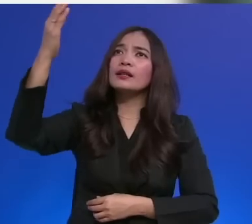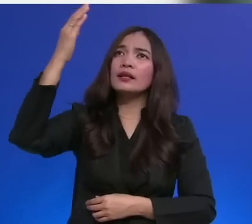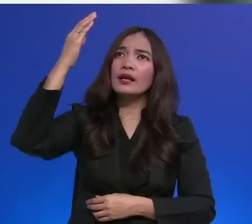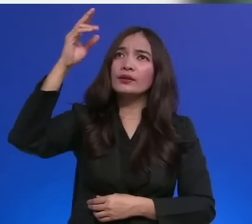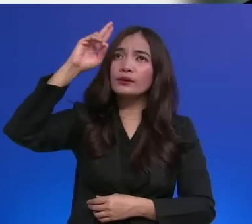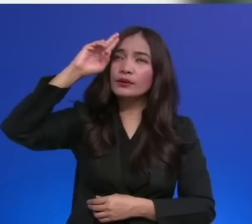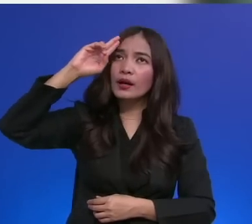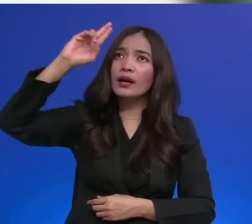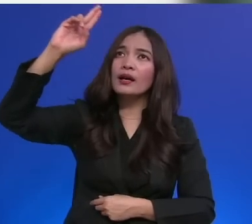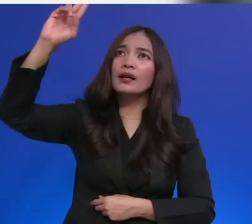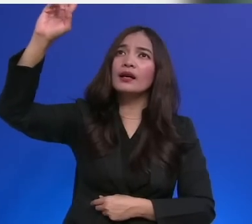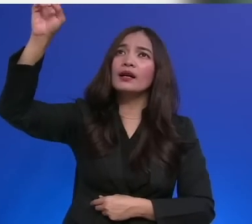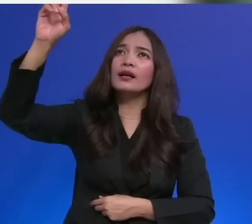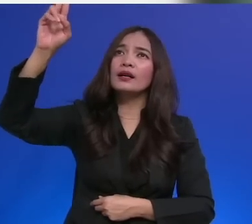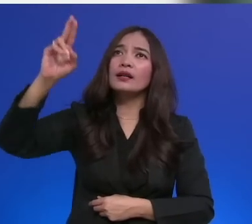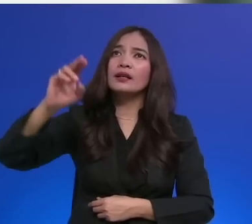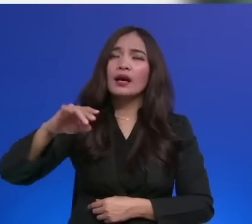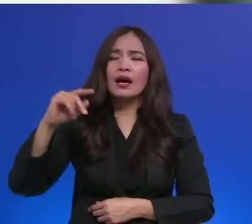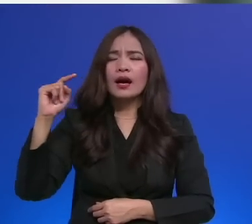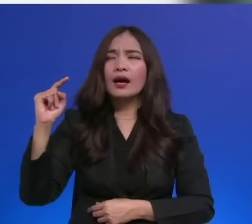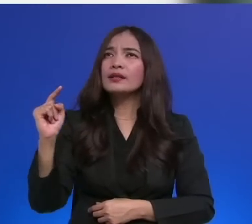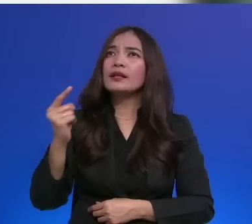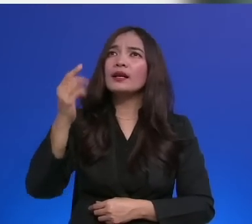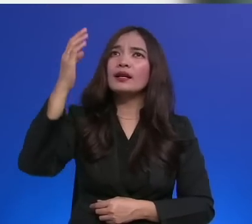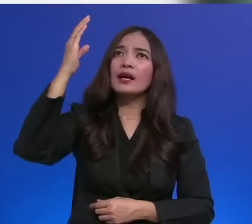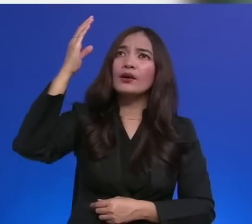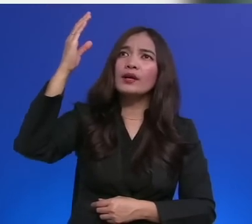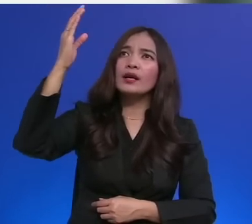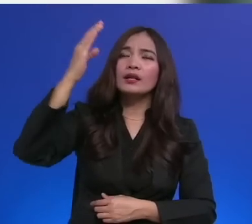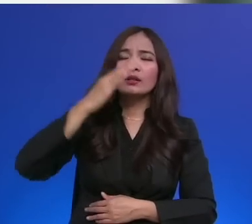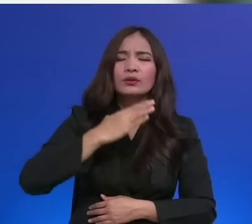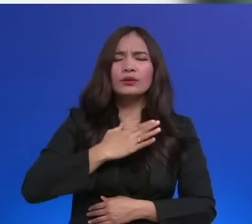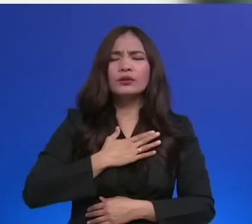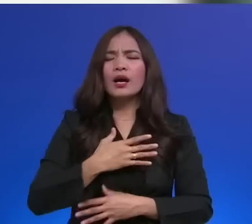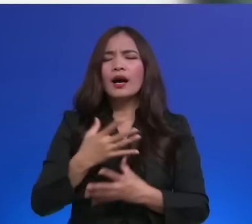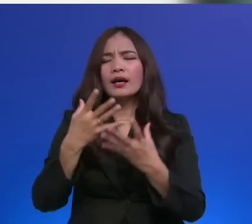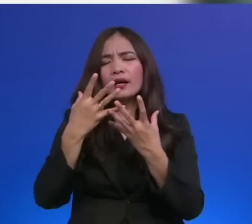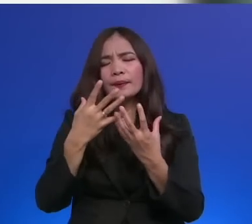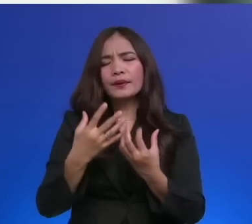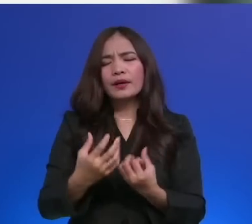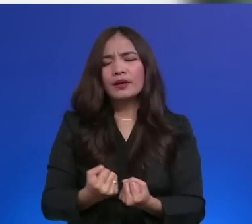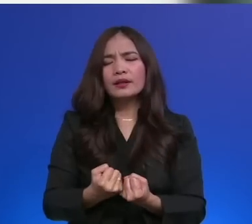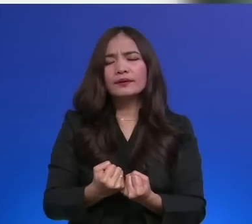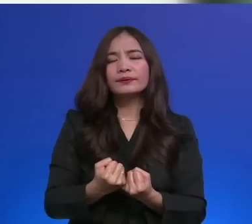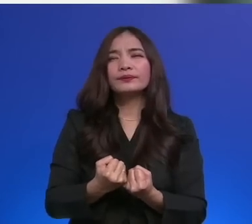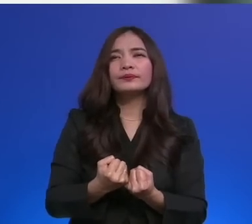nantikan kau Tuhan, hanya kau yang ku harapkan.